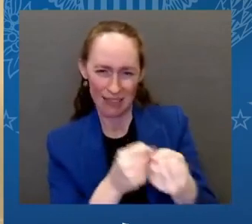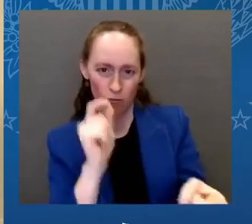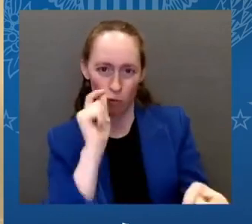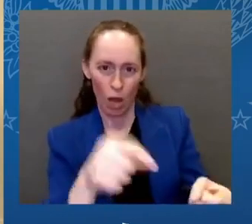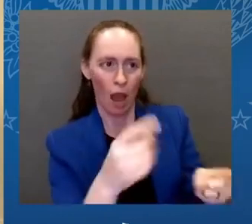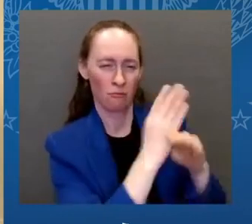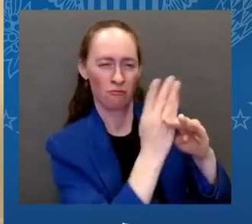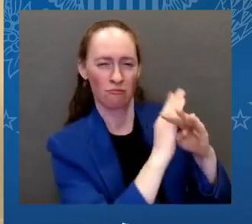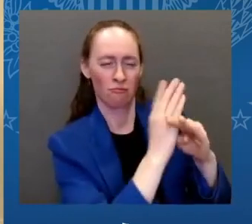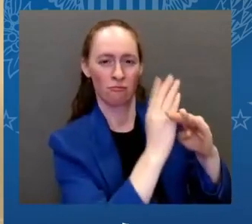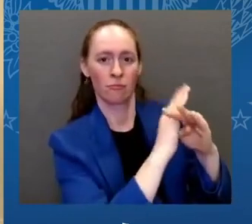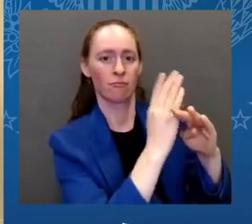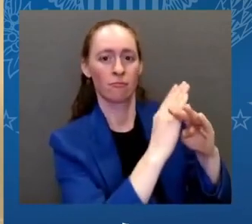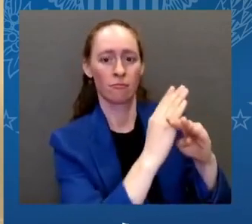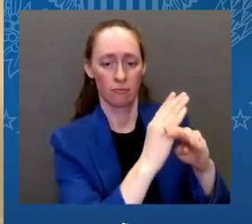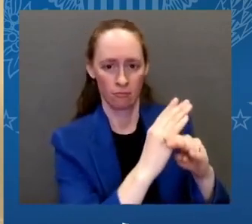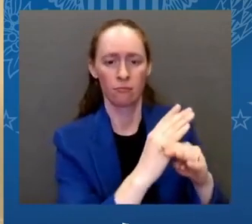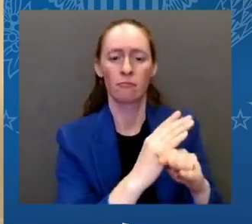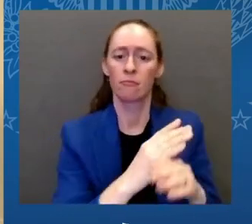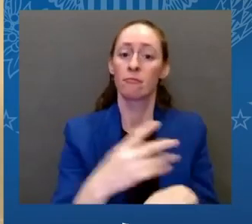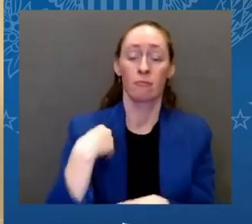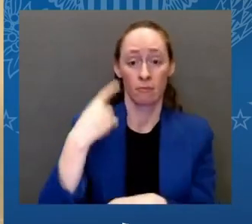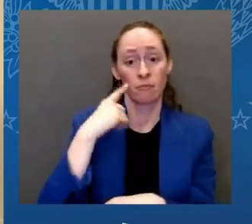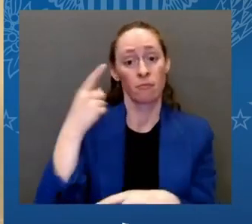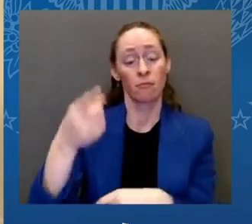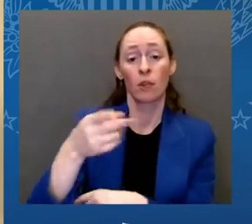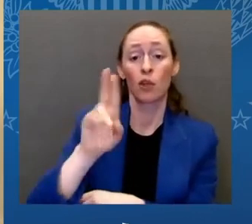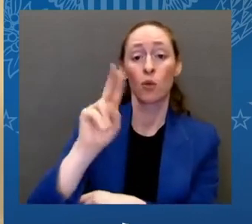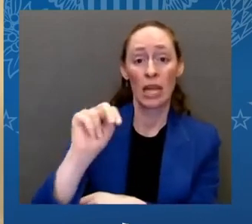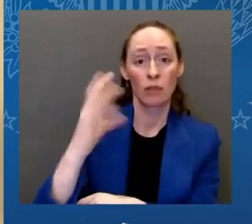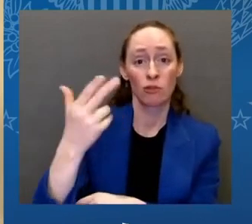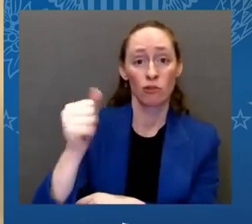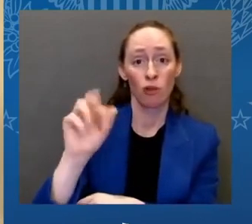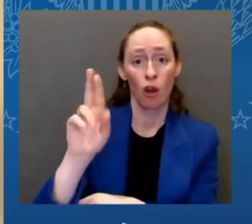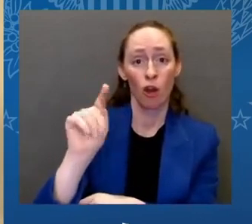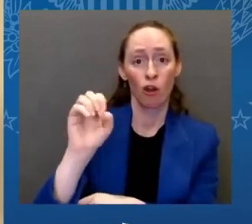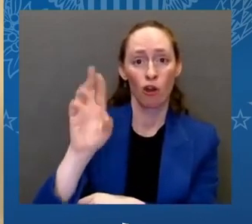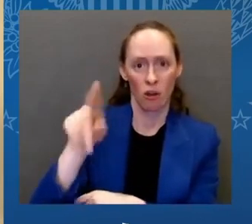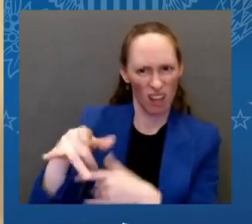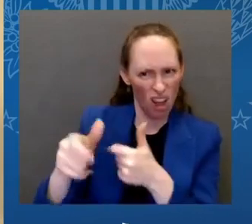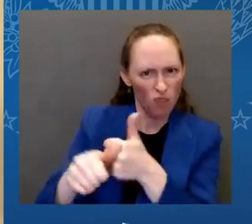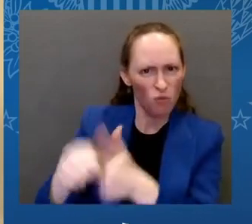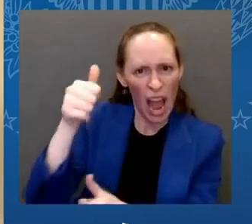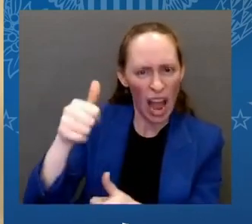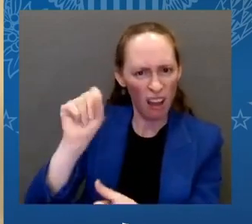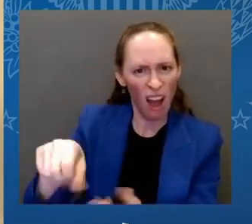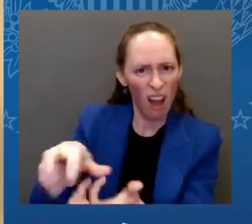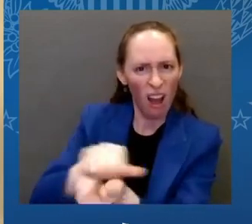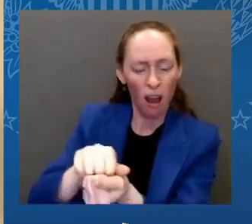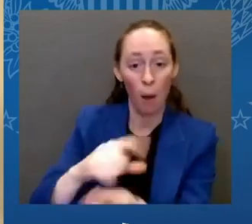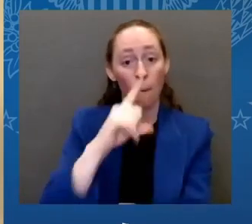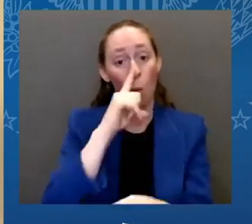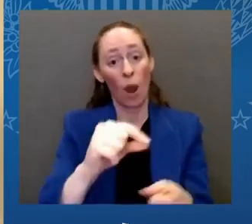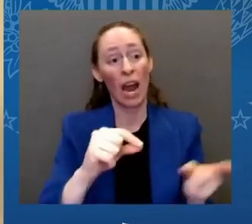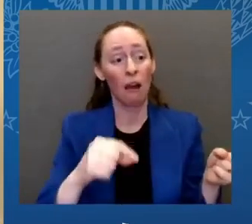сама ідея суверенітету, людських життів і так далі. Путін вважав, що він може це підірвати,